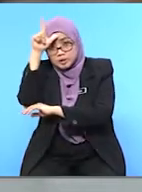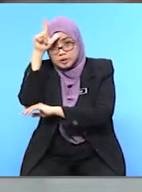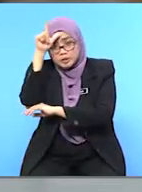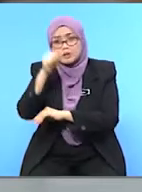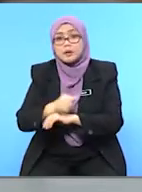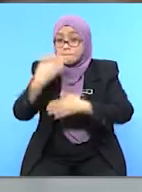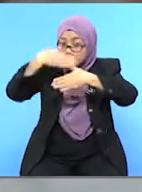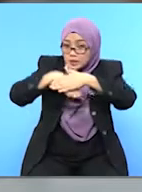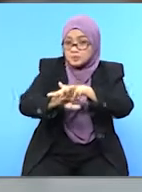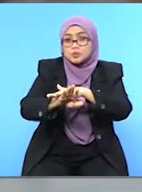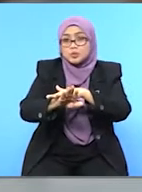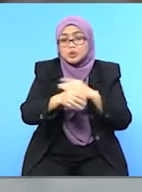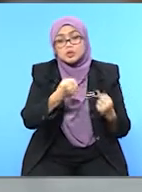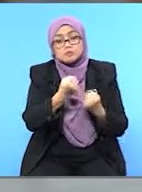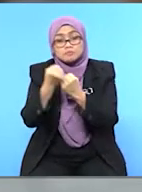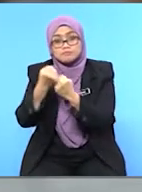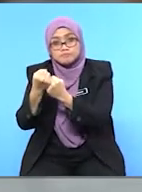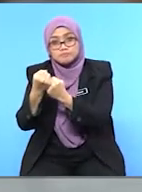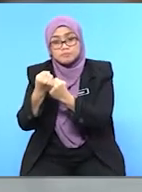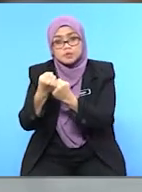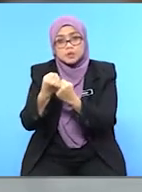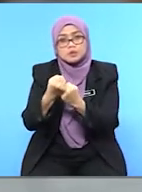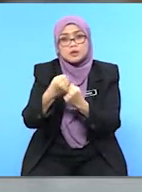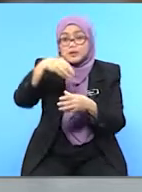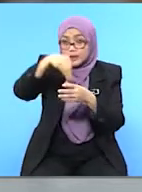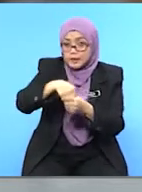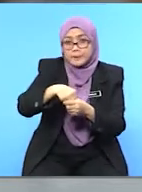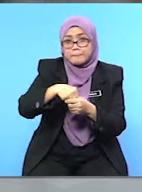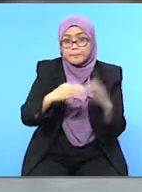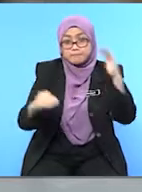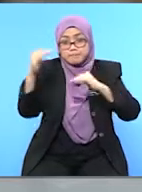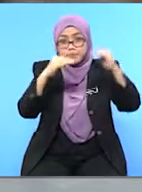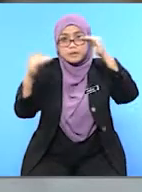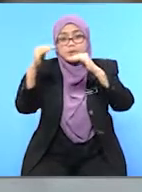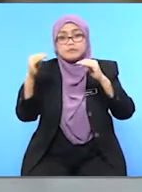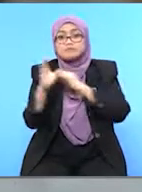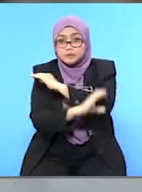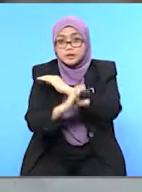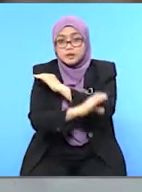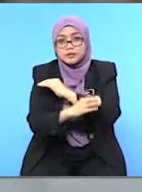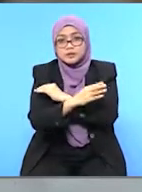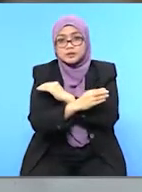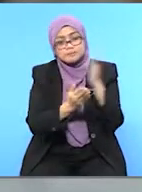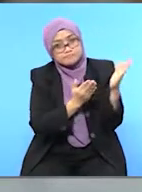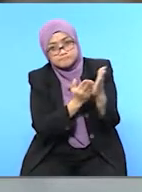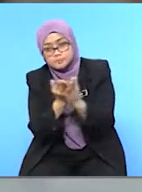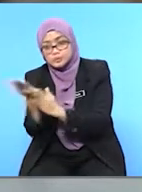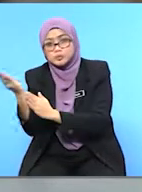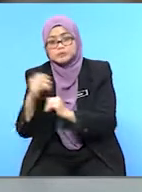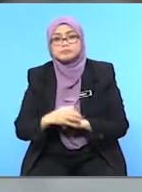Dayah menyertai dan memberi sumbangan kepada Aristo mengenal negara serta menikmati kesejahteraan hidup secara berterusan